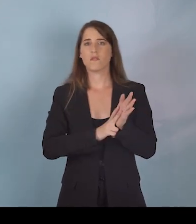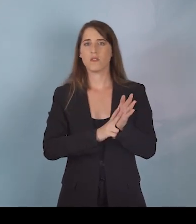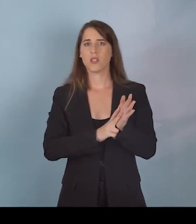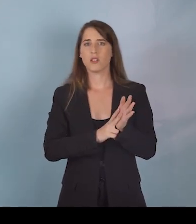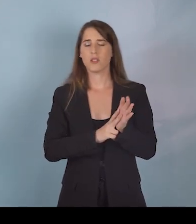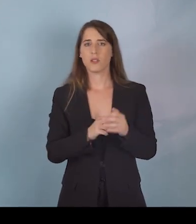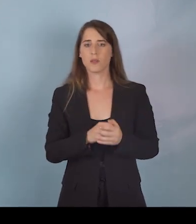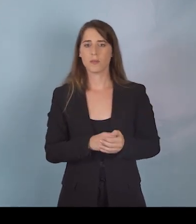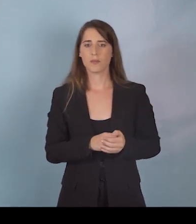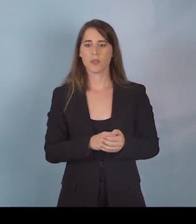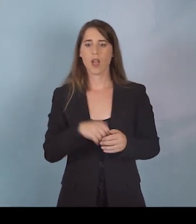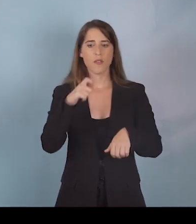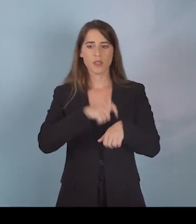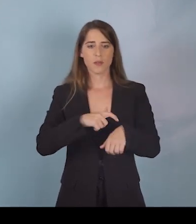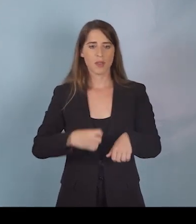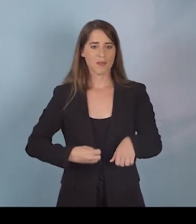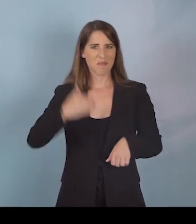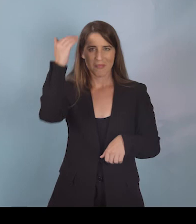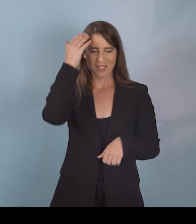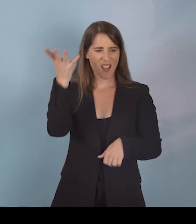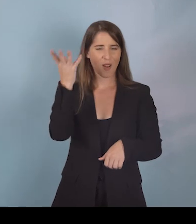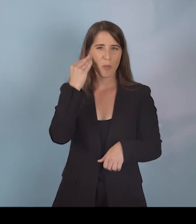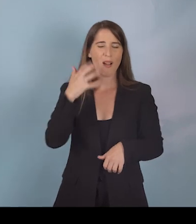Όλα αυτά τα πράγματα τα οποία μπορεί να γελάμε ή να